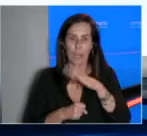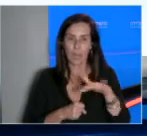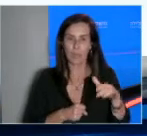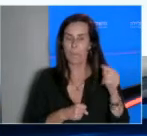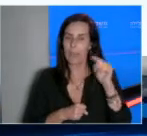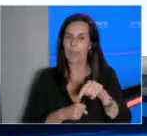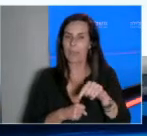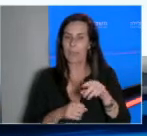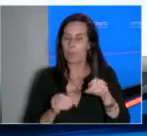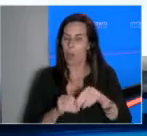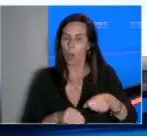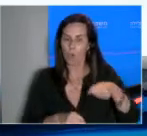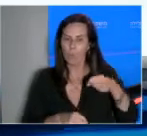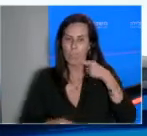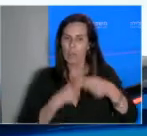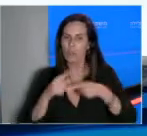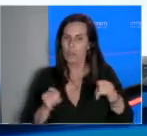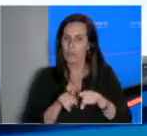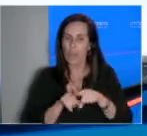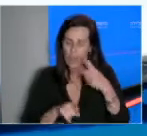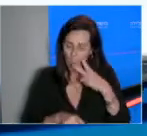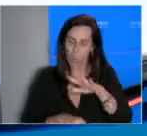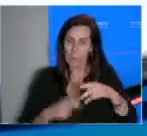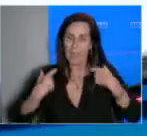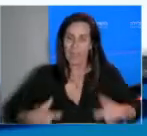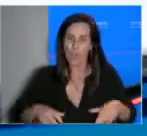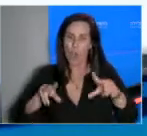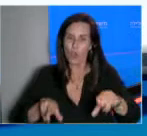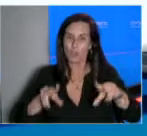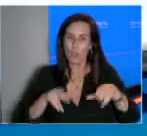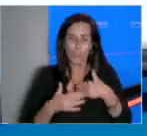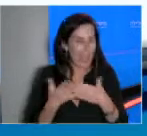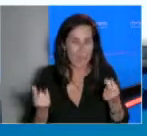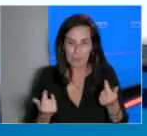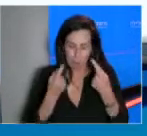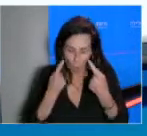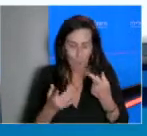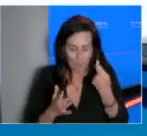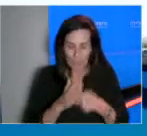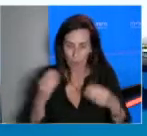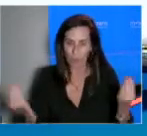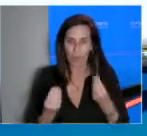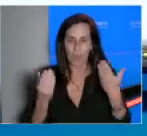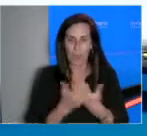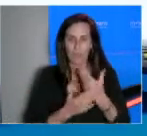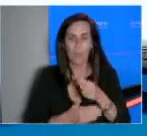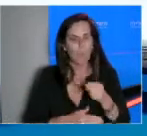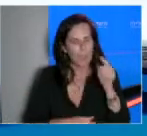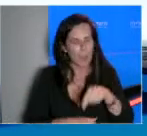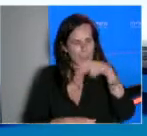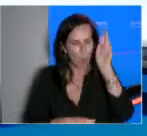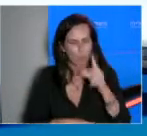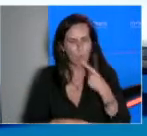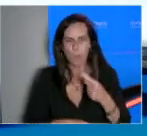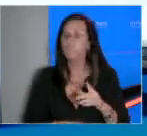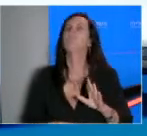ילדים באים עם אותו תיק כבר כמה שנים לבית ספר. אתם רואים ילדים שאין להם כסף לקנות את הדברים החדשים, ואתם באים להורים